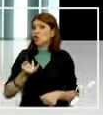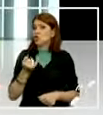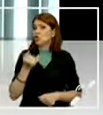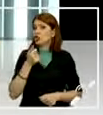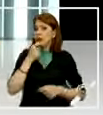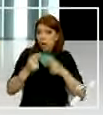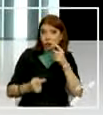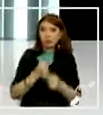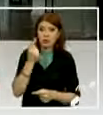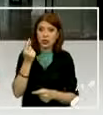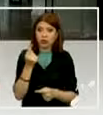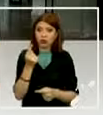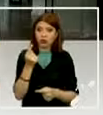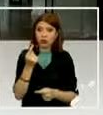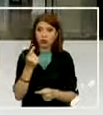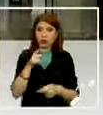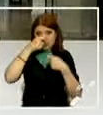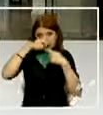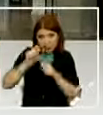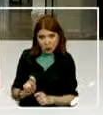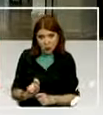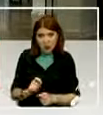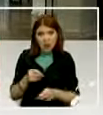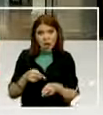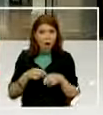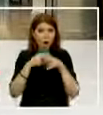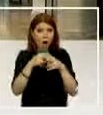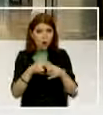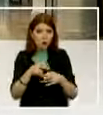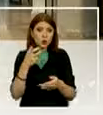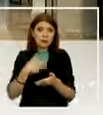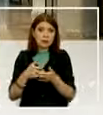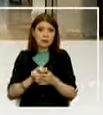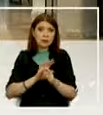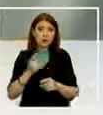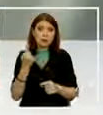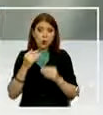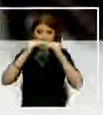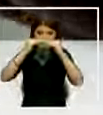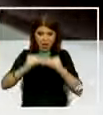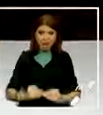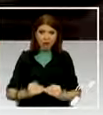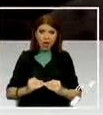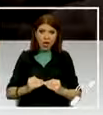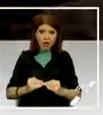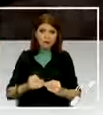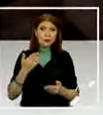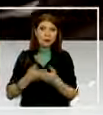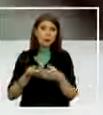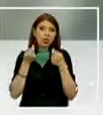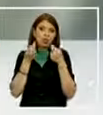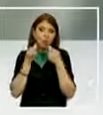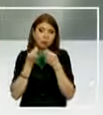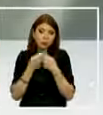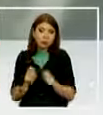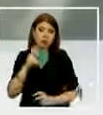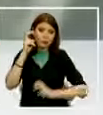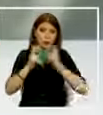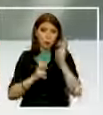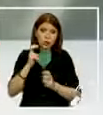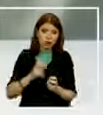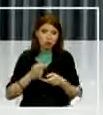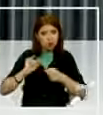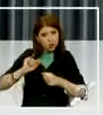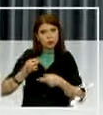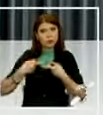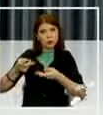anul viitor să se renunțe la compensare și să se meargă pe varianta unei plafonări, plafonare pe întreg lanț. Așadar,